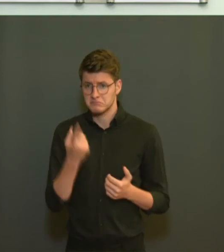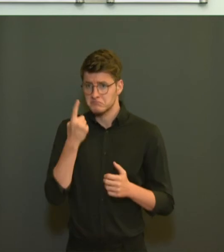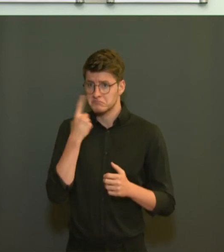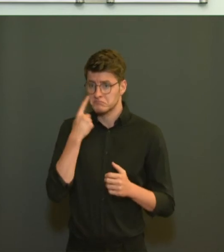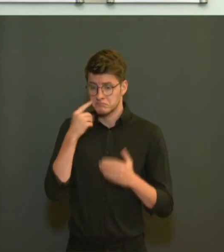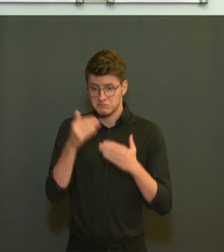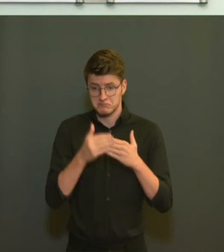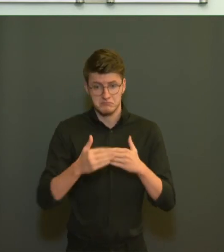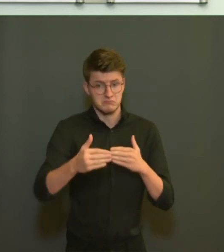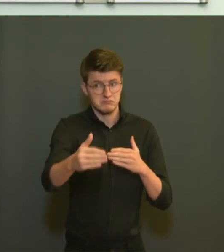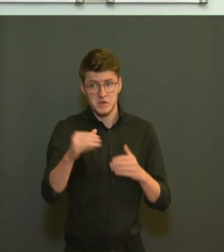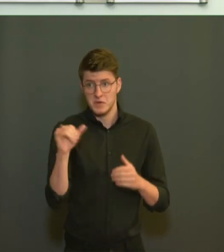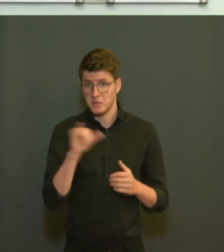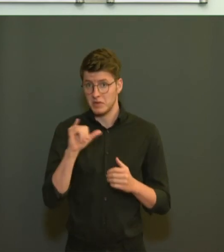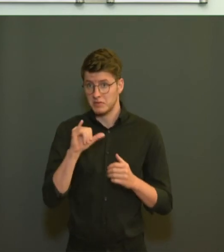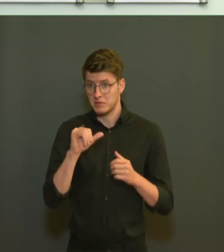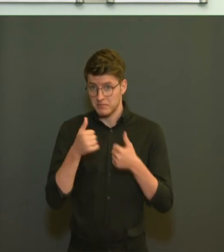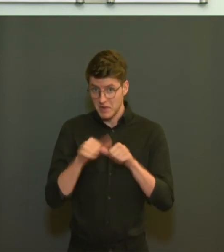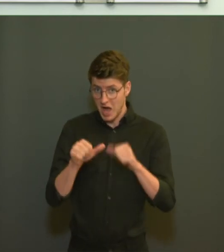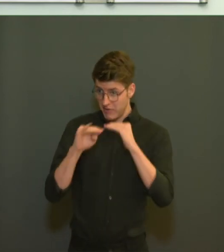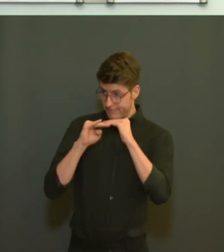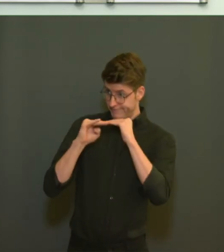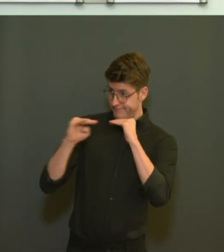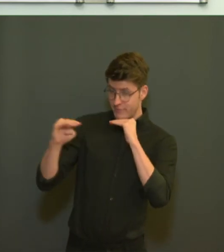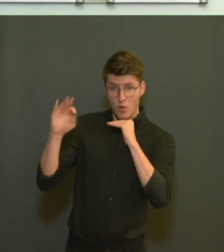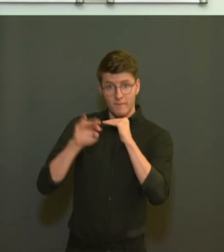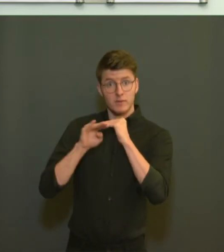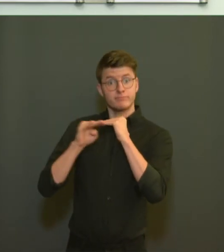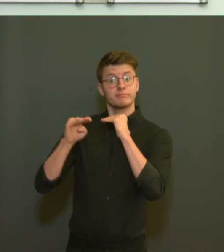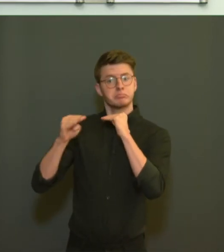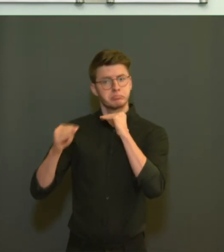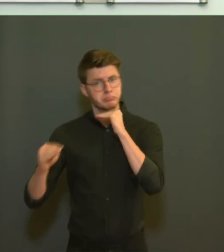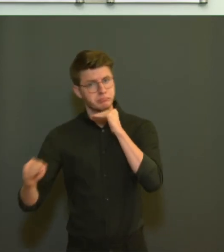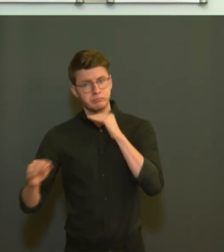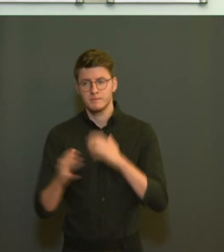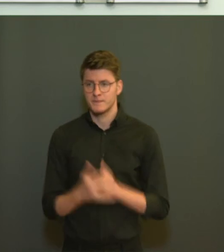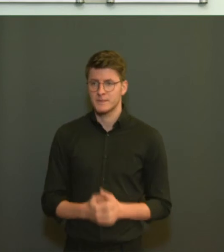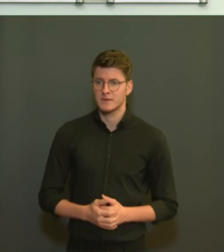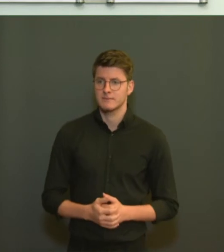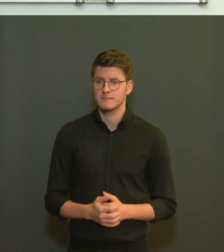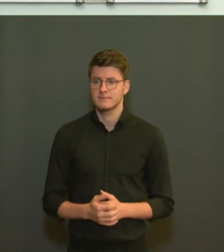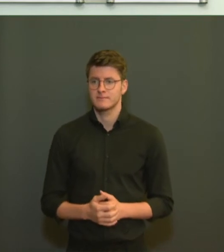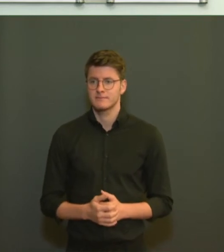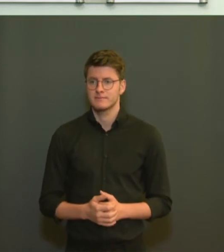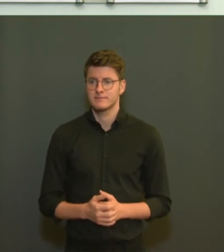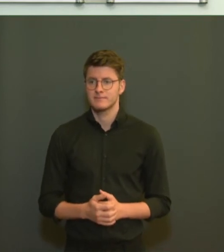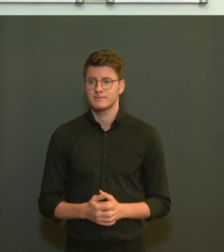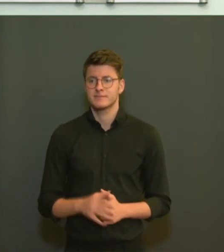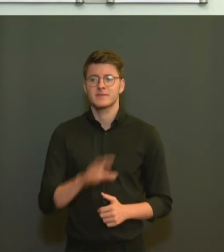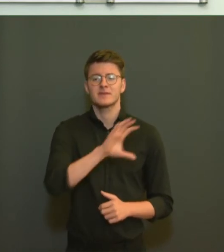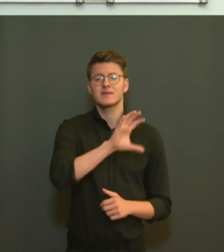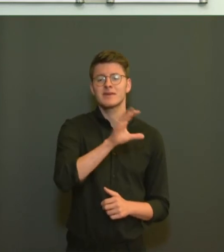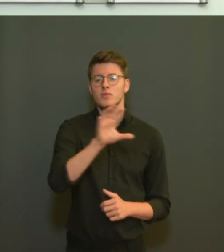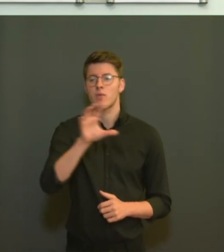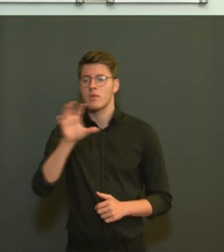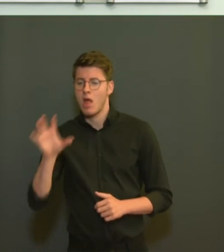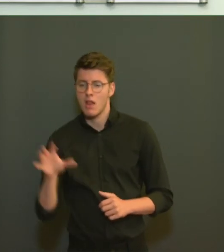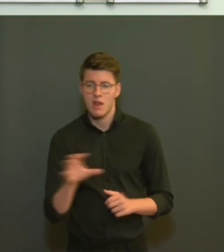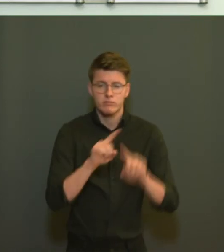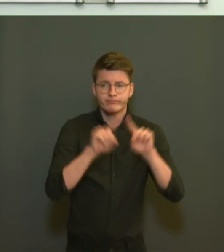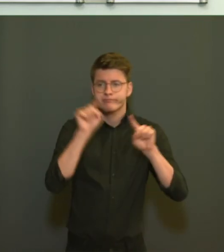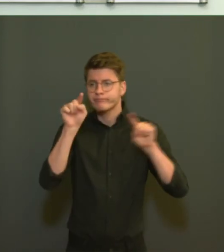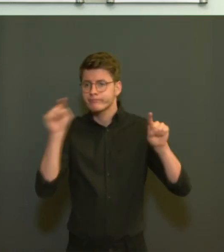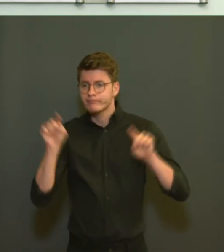gaat doorzetten in de komende dagen of niet. Op het regionale niveau komen er in het Brusselse